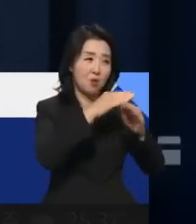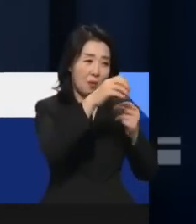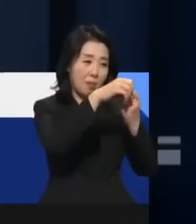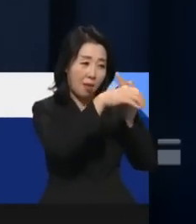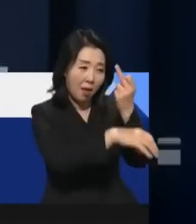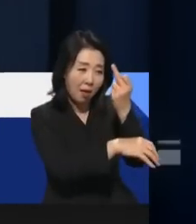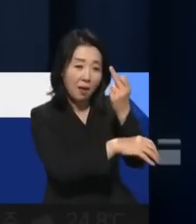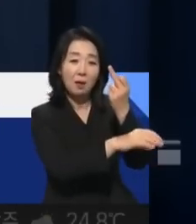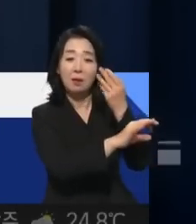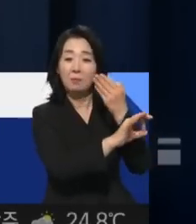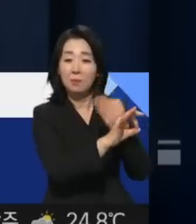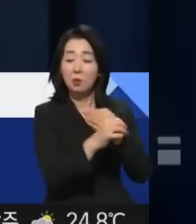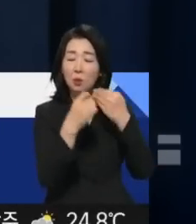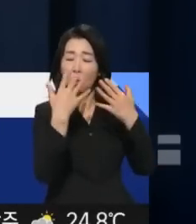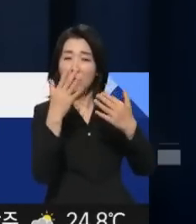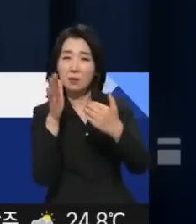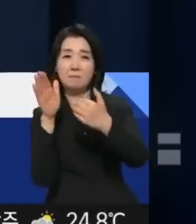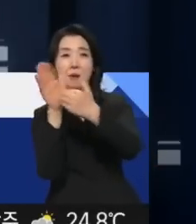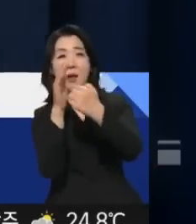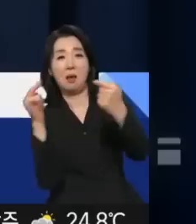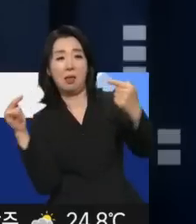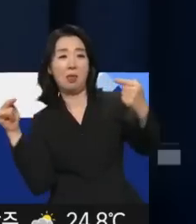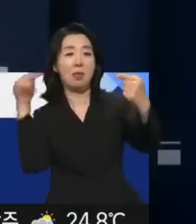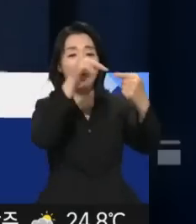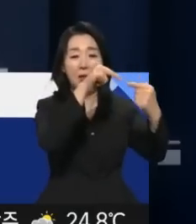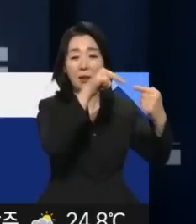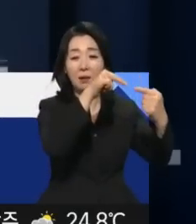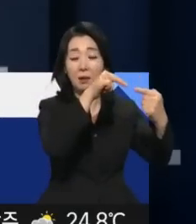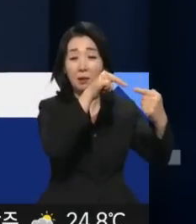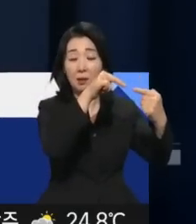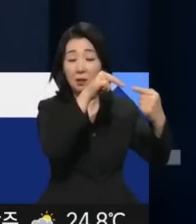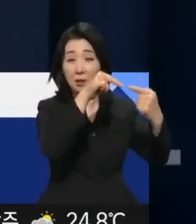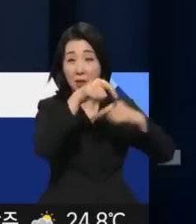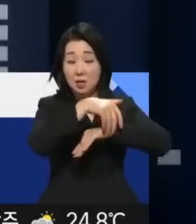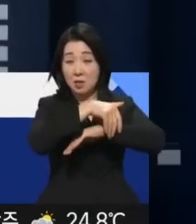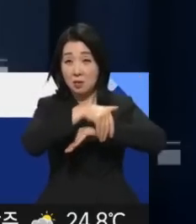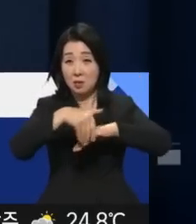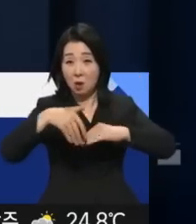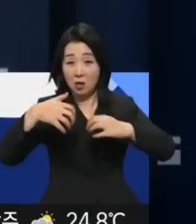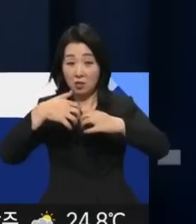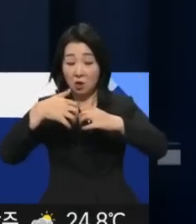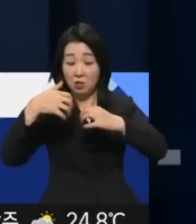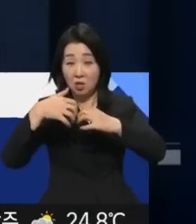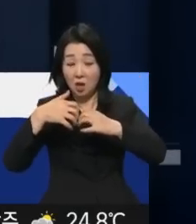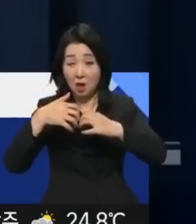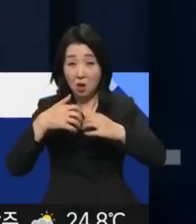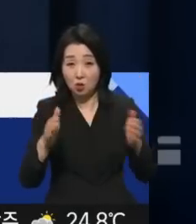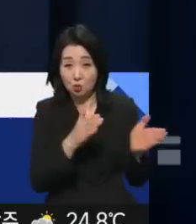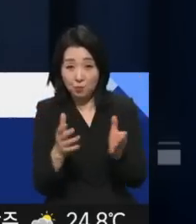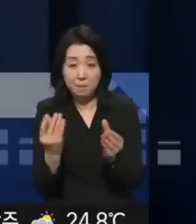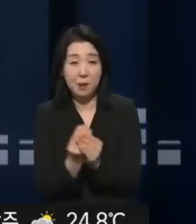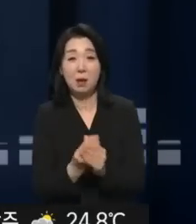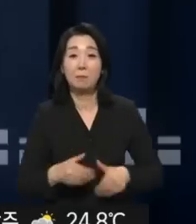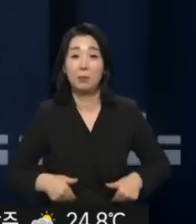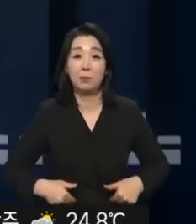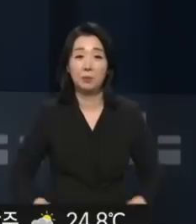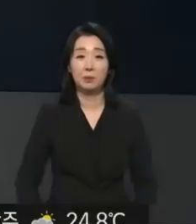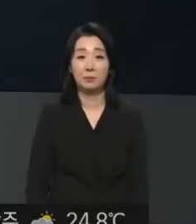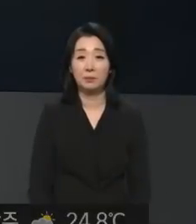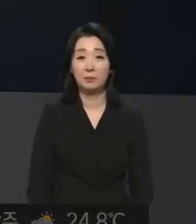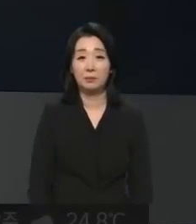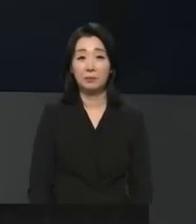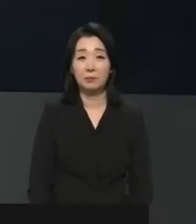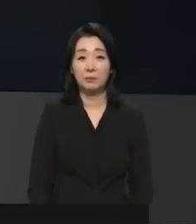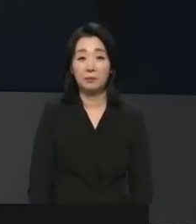되면 확실하게 응징할 수 있는 전략자산 전개 태세를 유지하겠다 하는 것이 목표입니다.